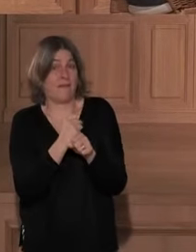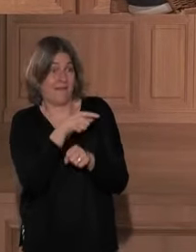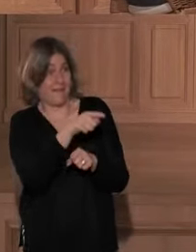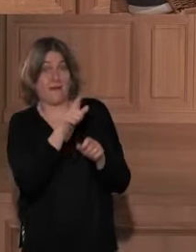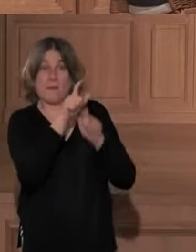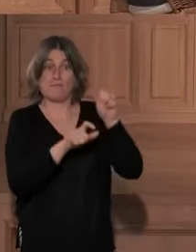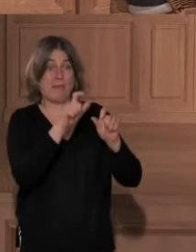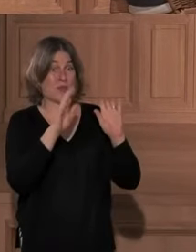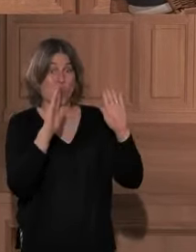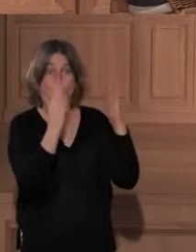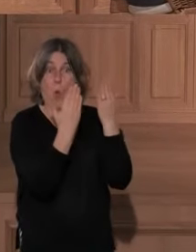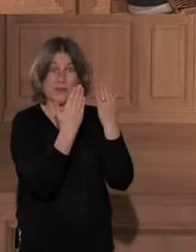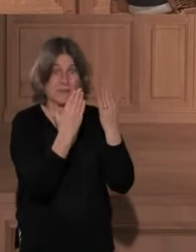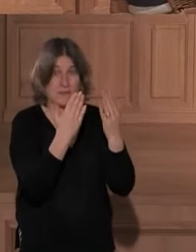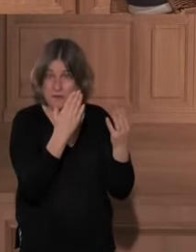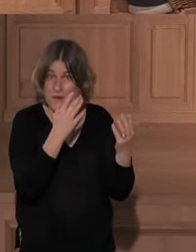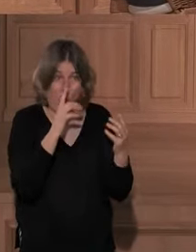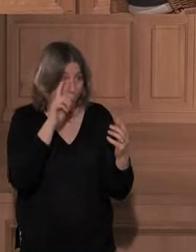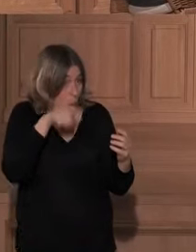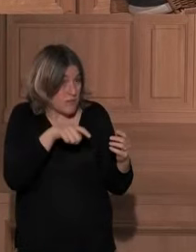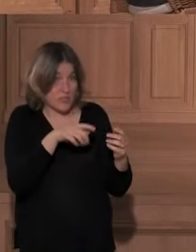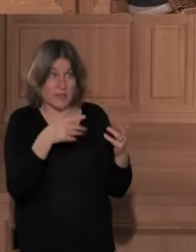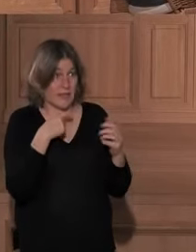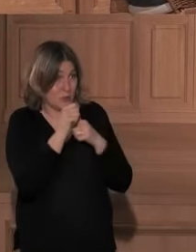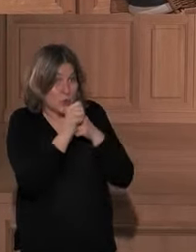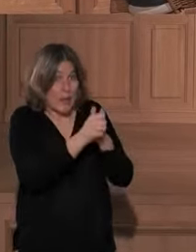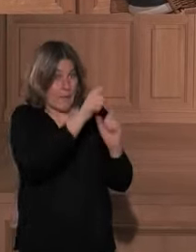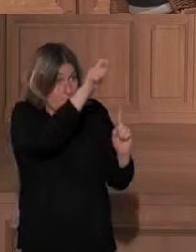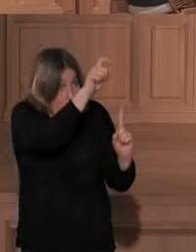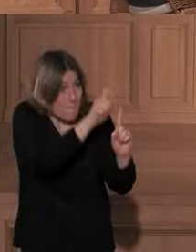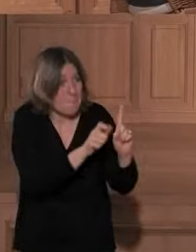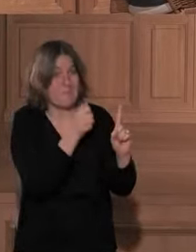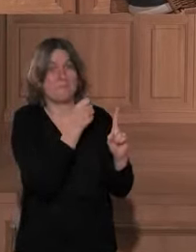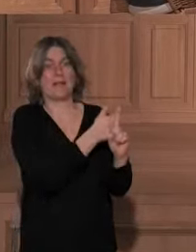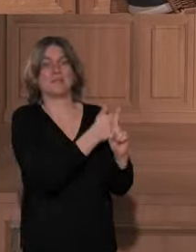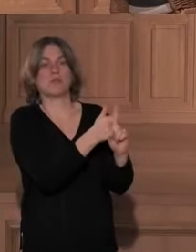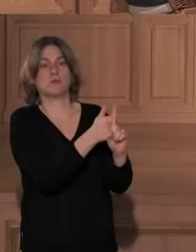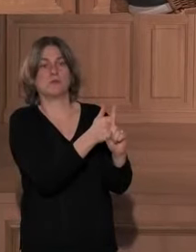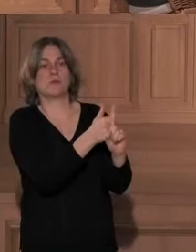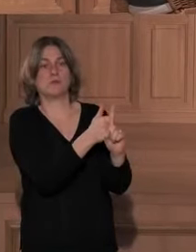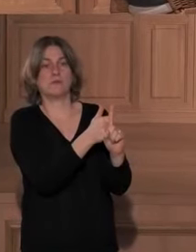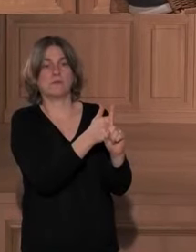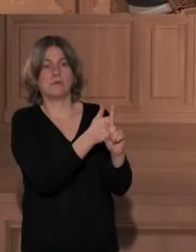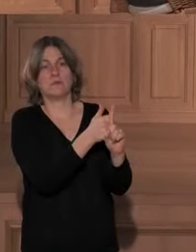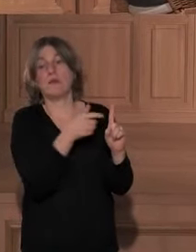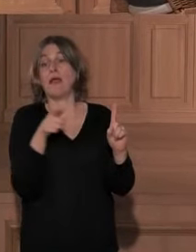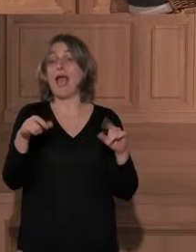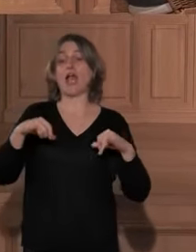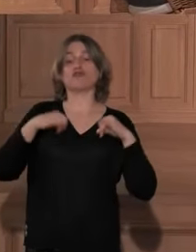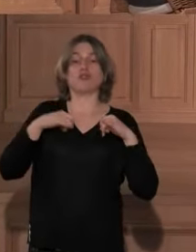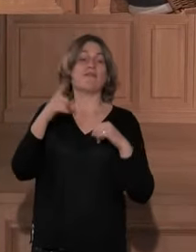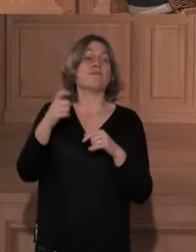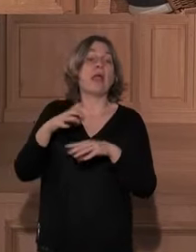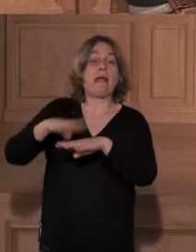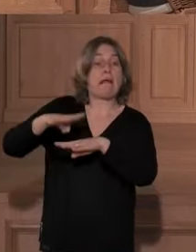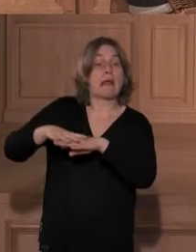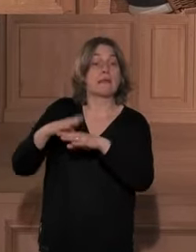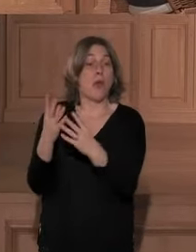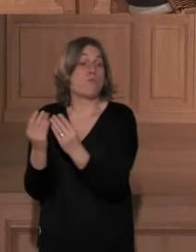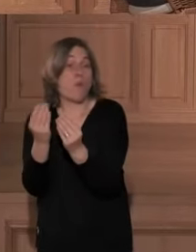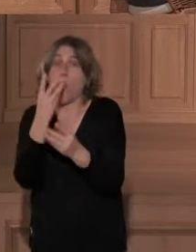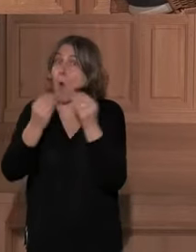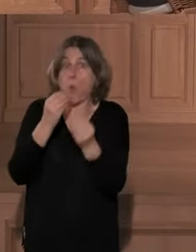pas progresser si tu ne vas pas chercher la personne. Et les personnes, les jeunes issus des quartiers populaires, ou de Paris d'ailleurs,